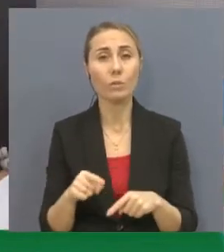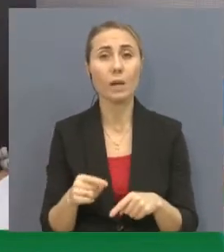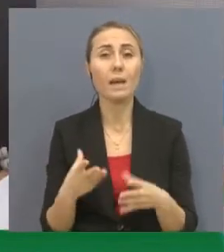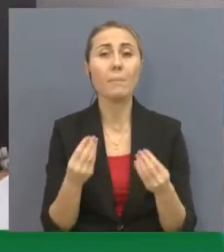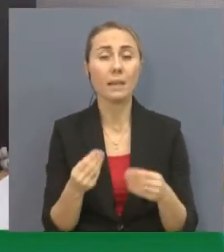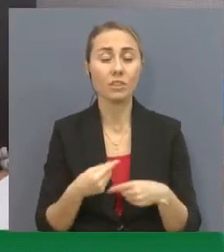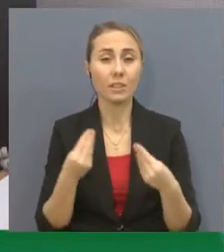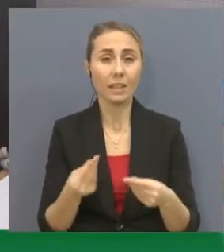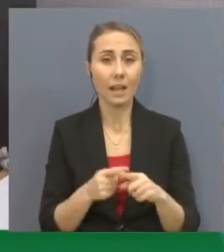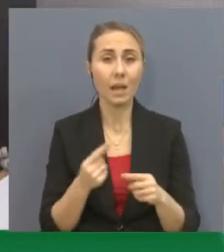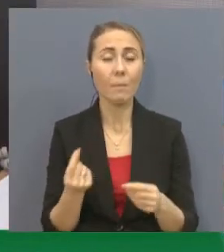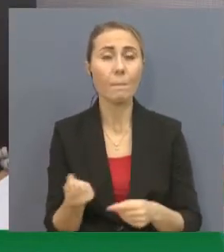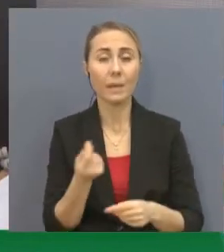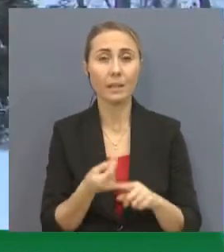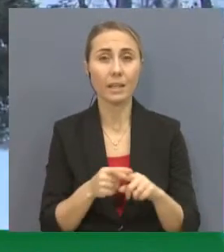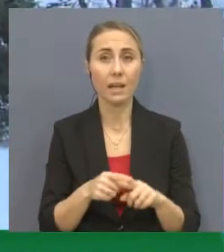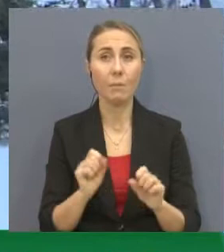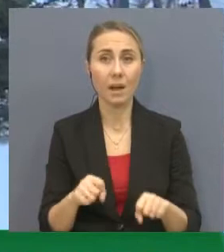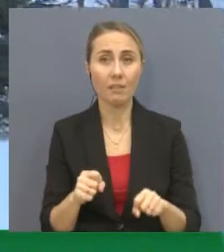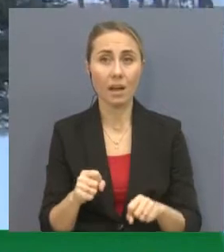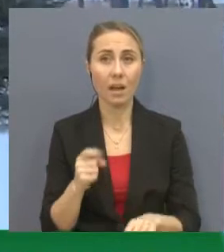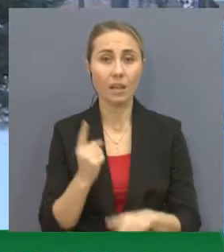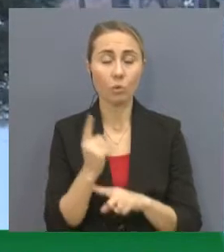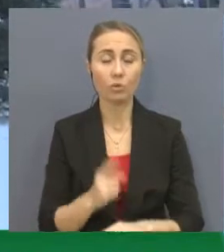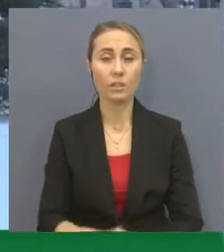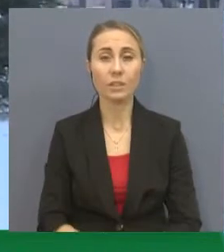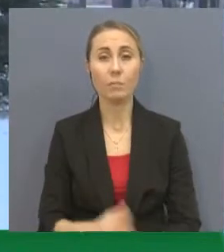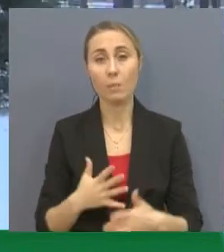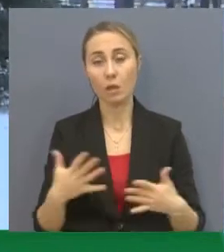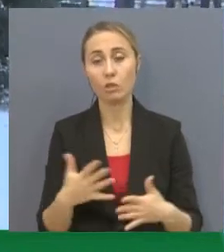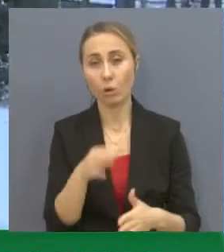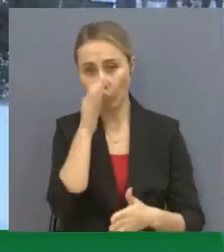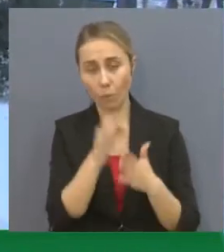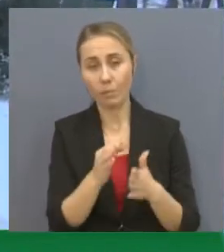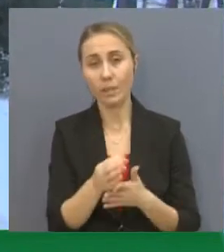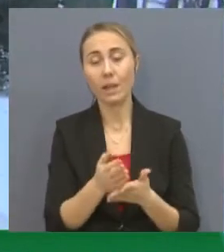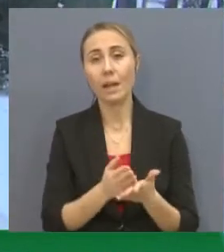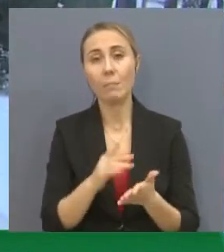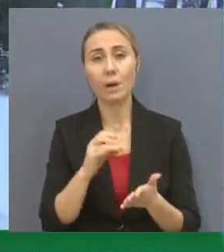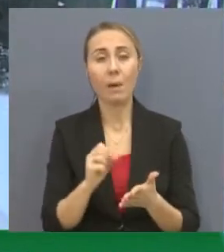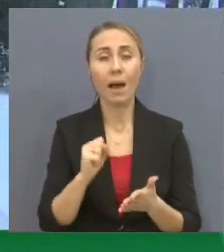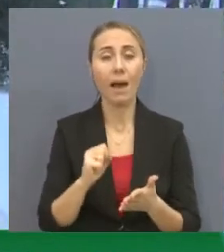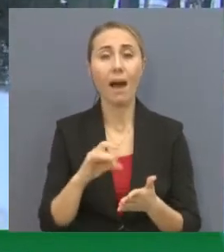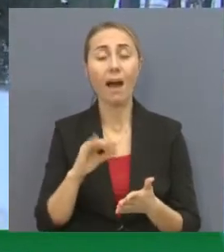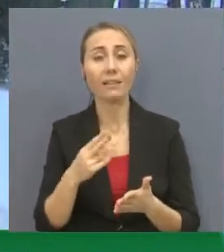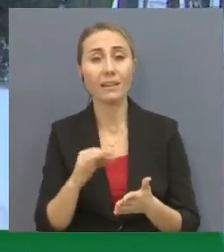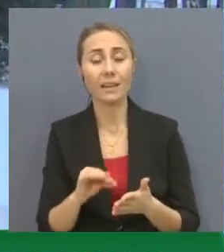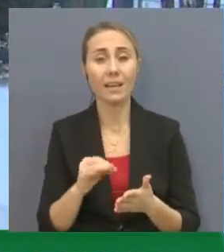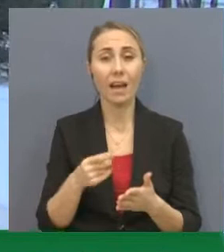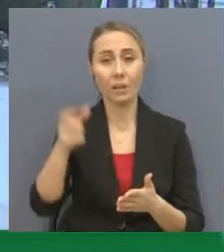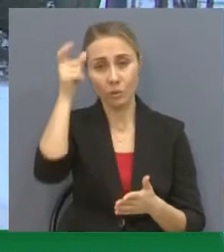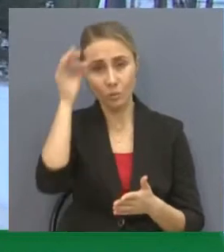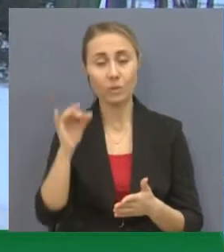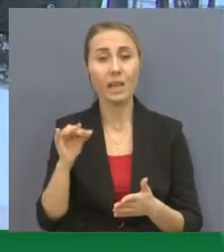наказание за мелкие правонарушения большой опыт в пробации имеют такие страны как англия турция хорватия болгария и